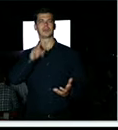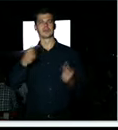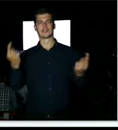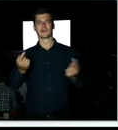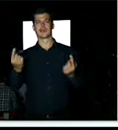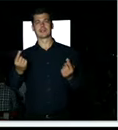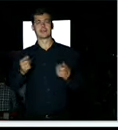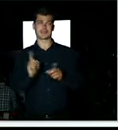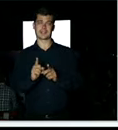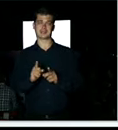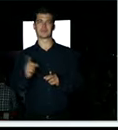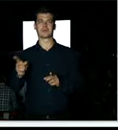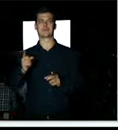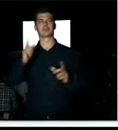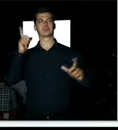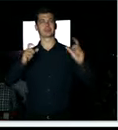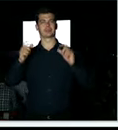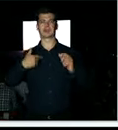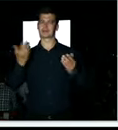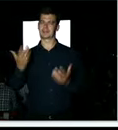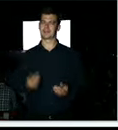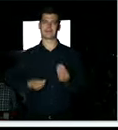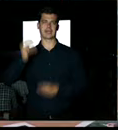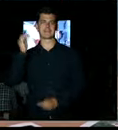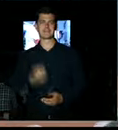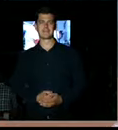sytuacji i sesji zdjęciowych było jak najwięcej.